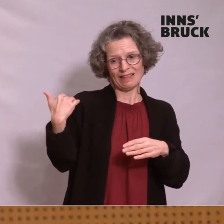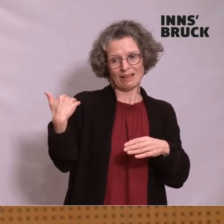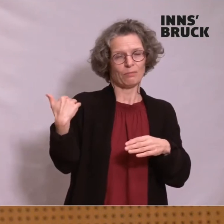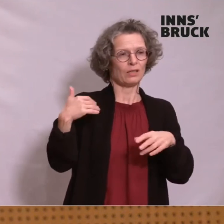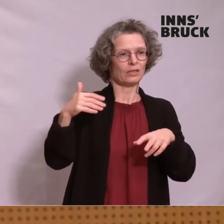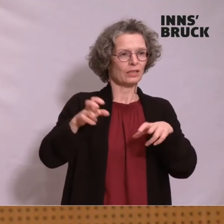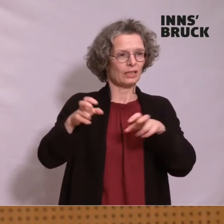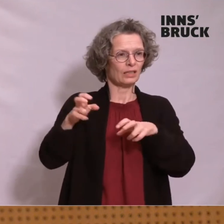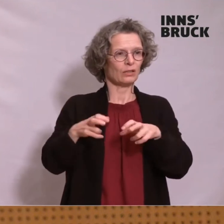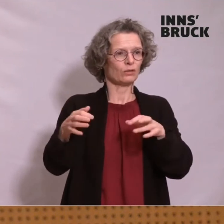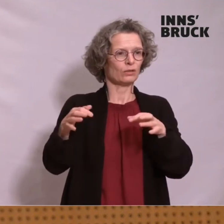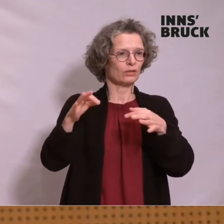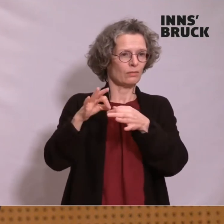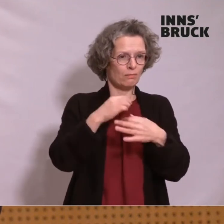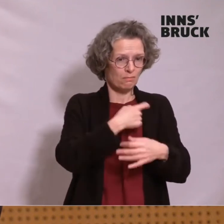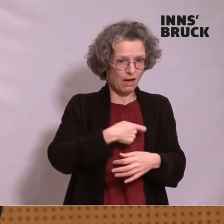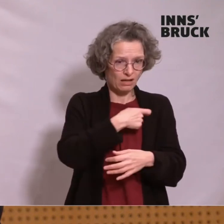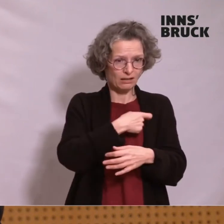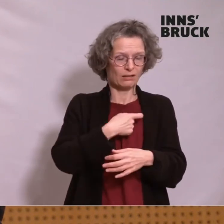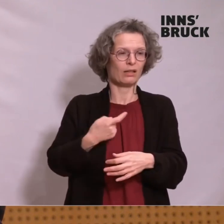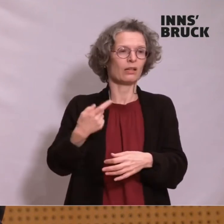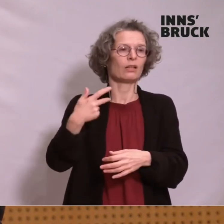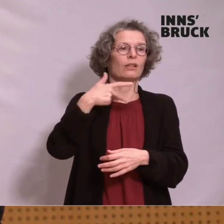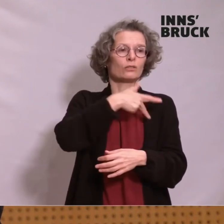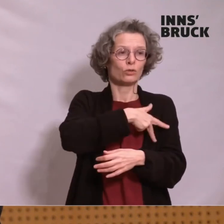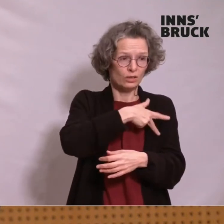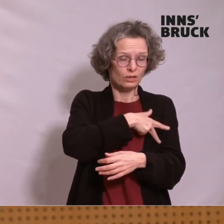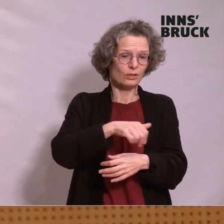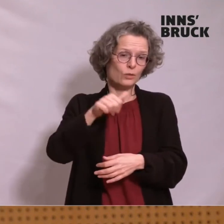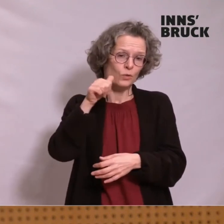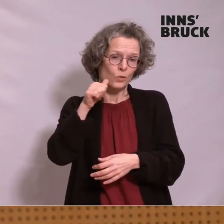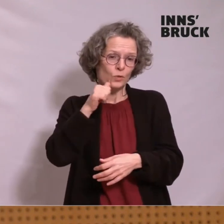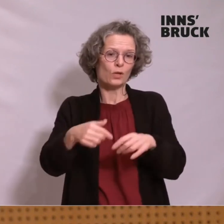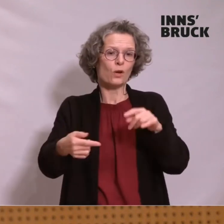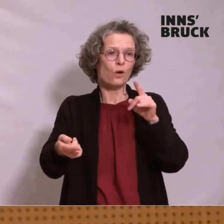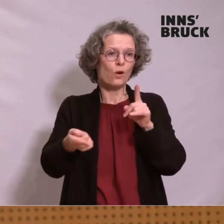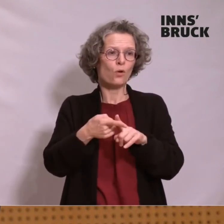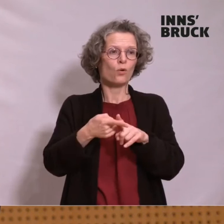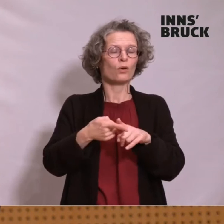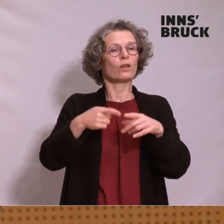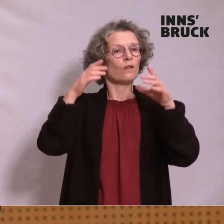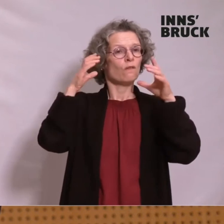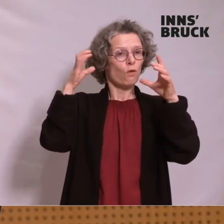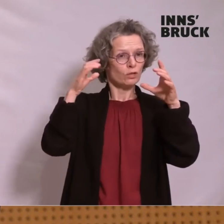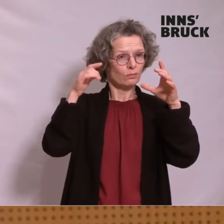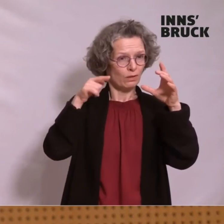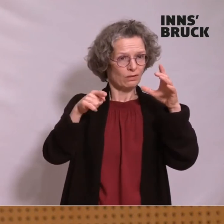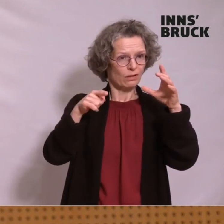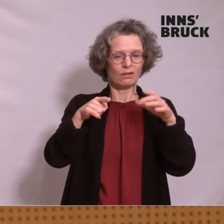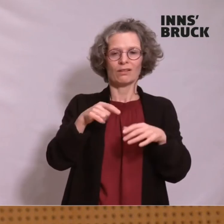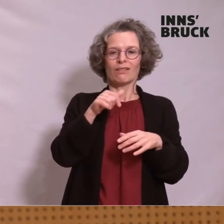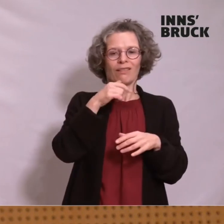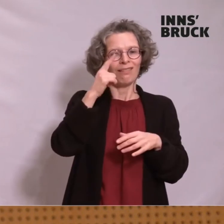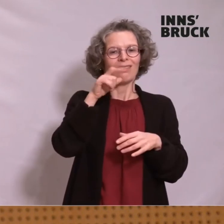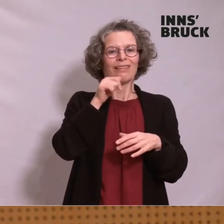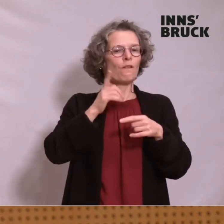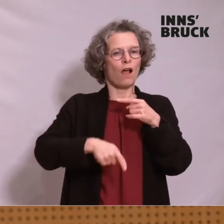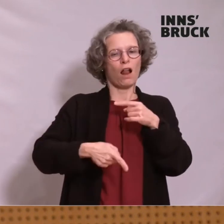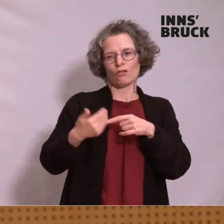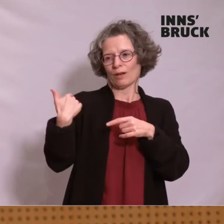Sozialistischen Partei, den Grünen und der Innsbrucker Volkspartei, auch heute nicht als grundlegend falsch oder an der Realität